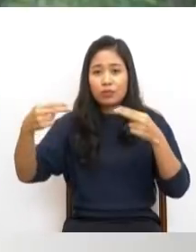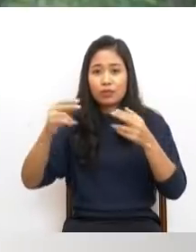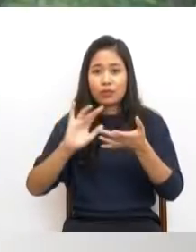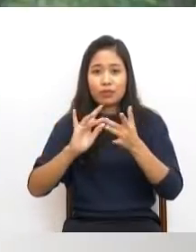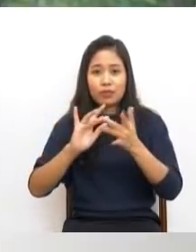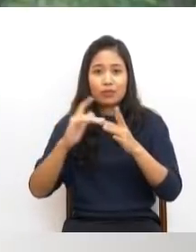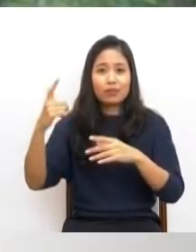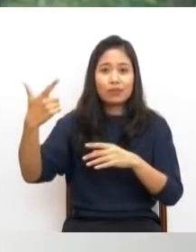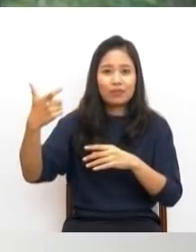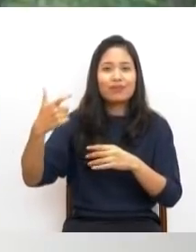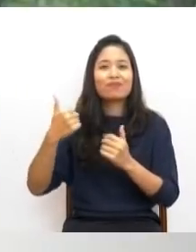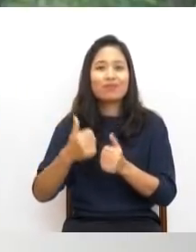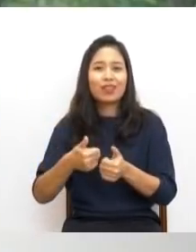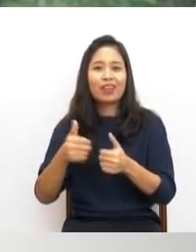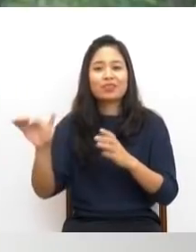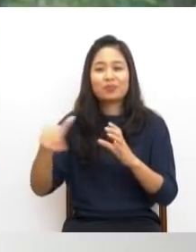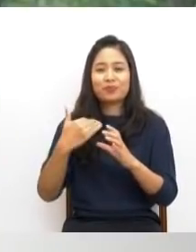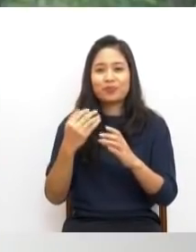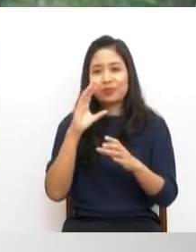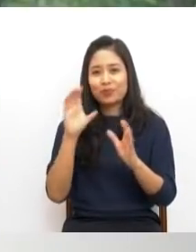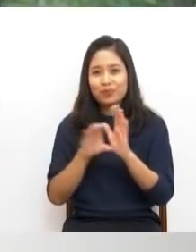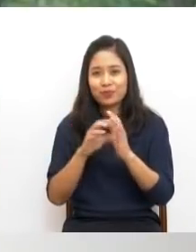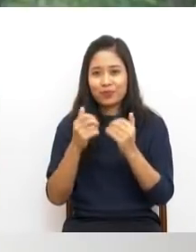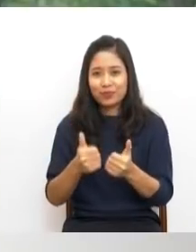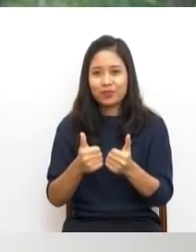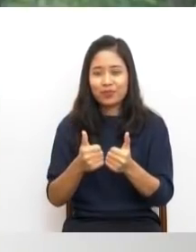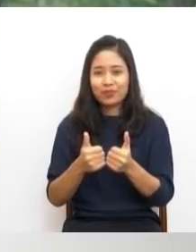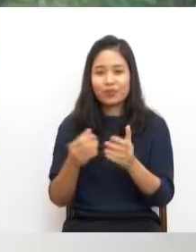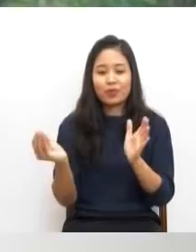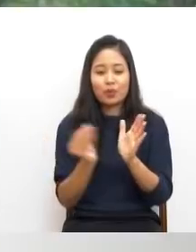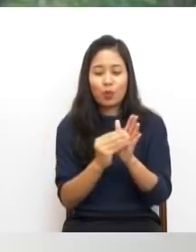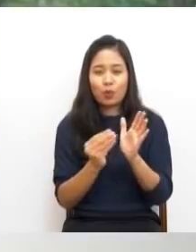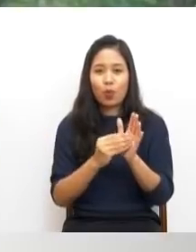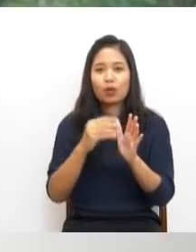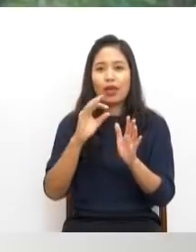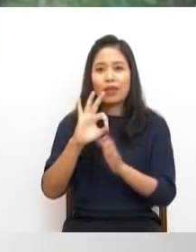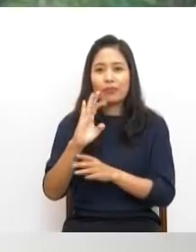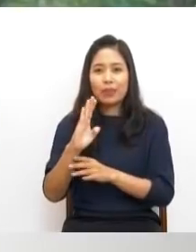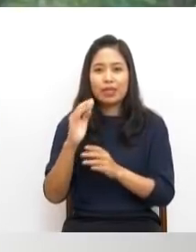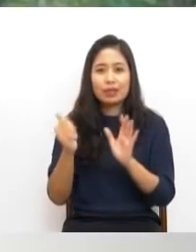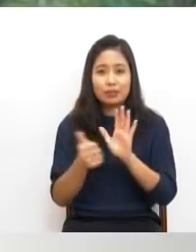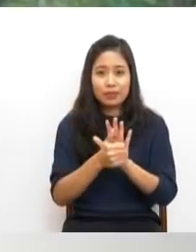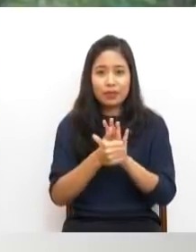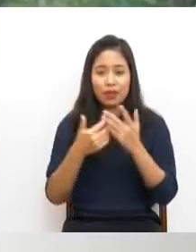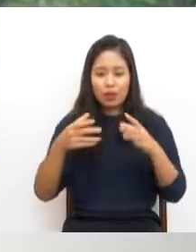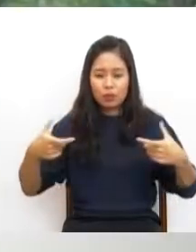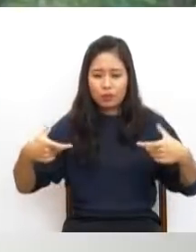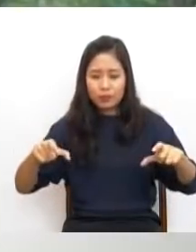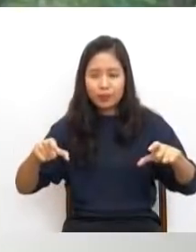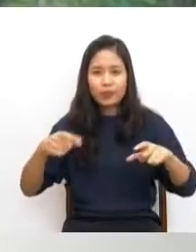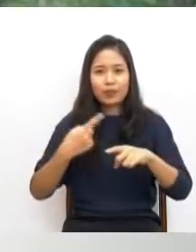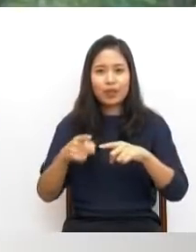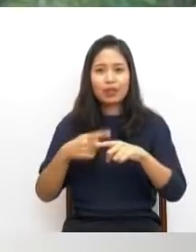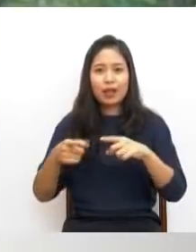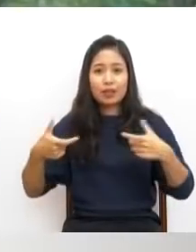ฟี่แล้วส่งมาทางอินบ็อกซ์ของแฟนเพจ Facebook Obex Channel ของเรานะคะรวมไปถึงคลิปวิดีโอด้วยเน้นย้ำเลยค่ะคลิ